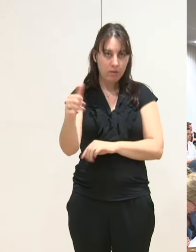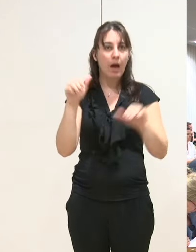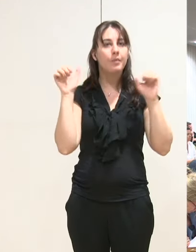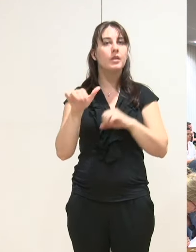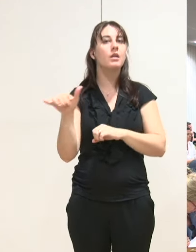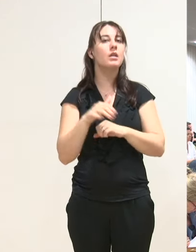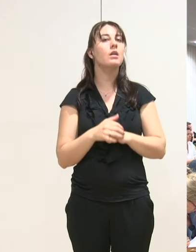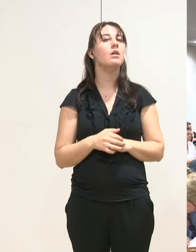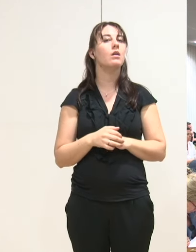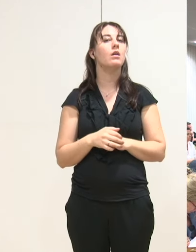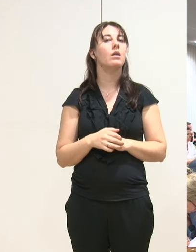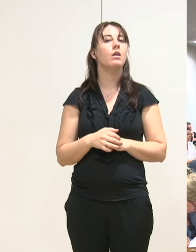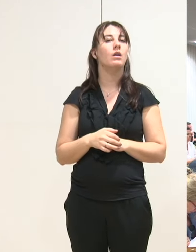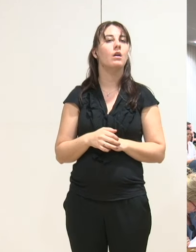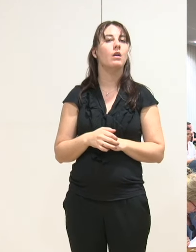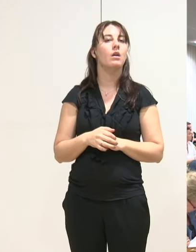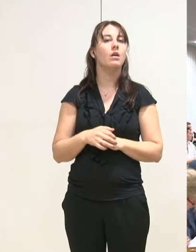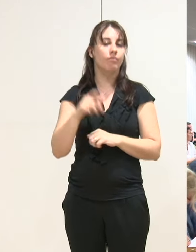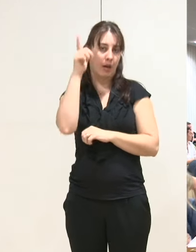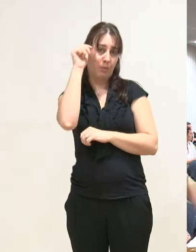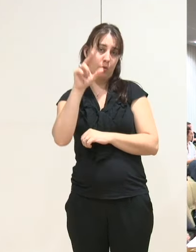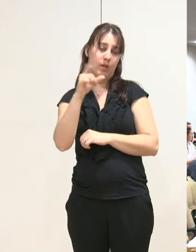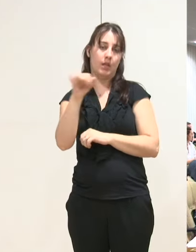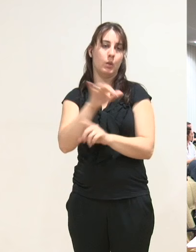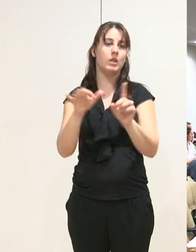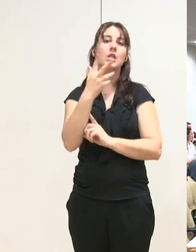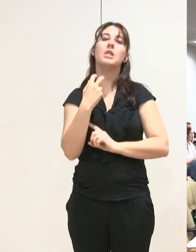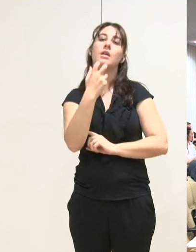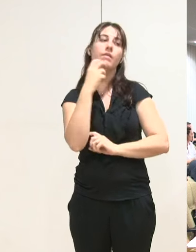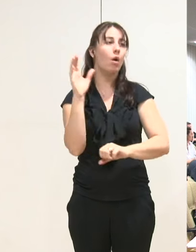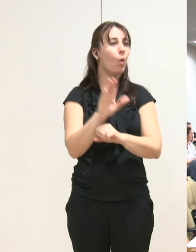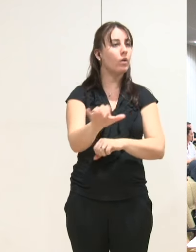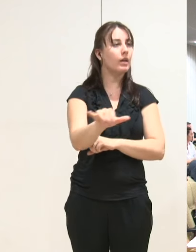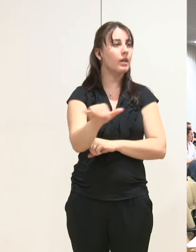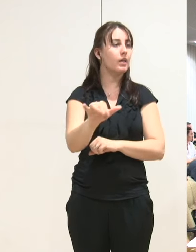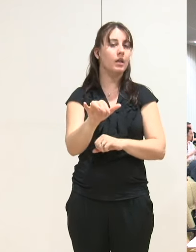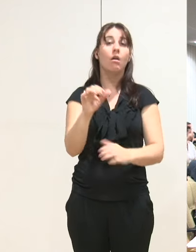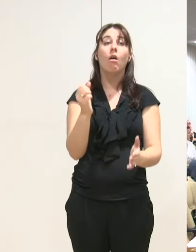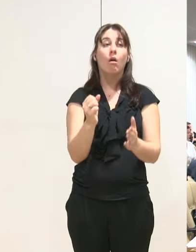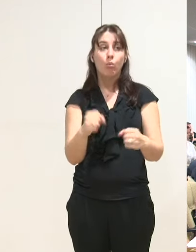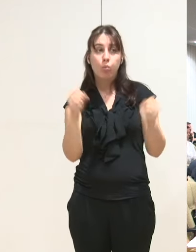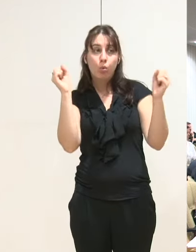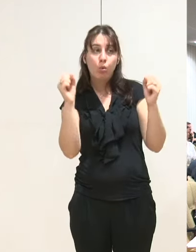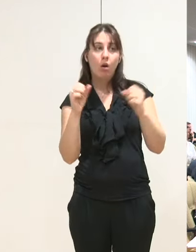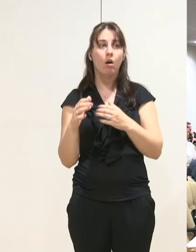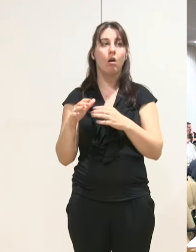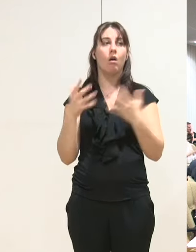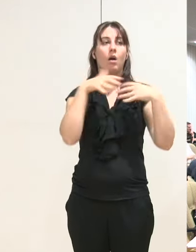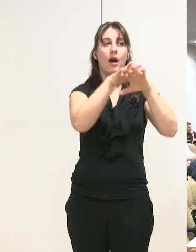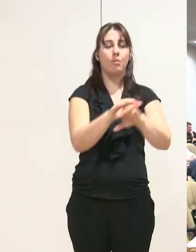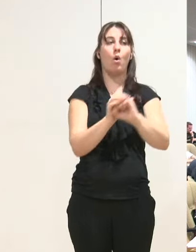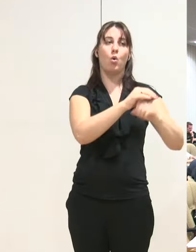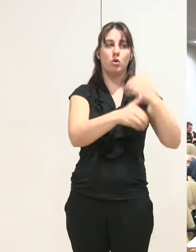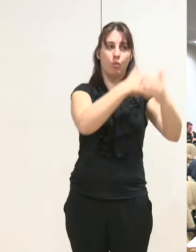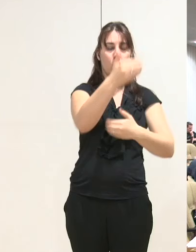s'abstient républicain udi société civile qui est contre qui est pour rassemblement de gauche et de